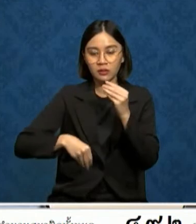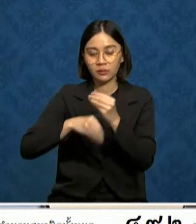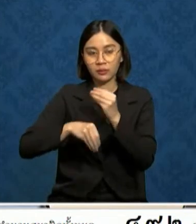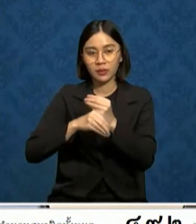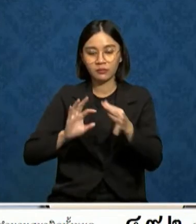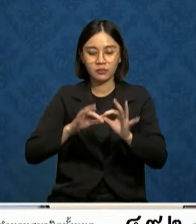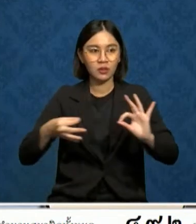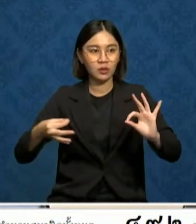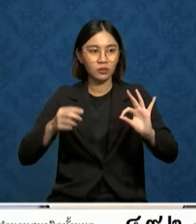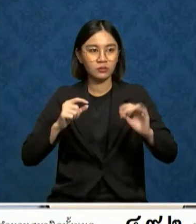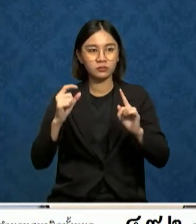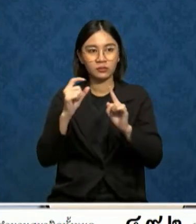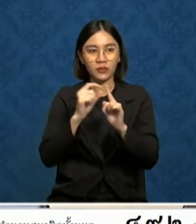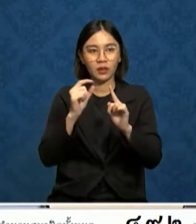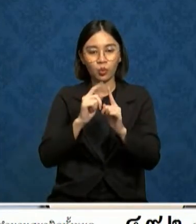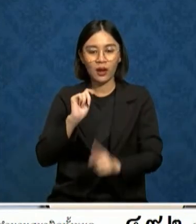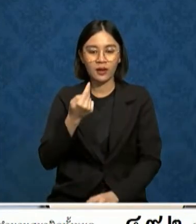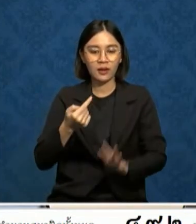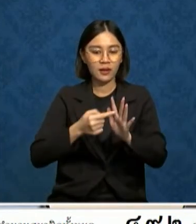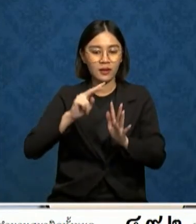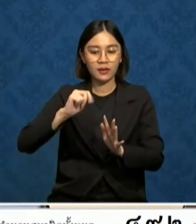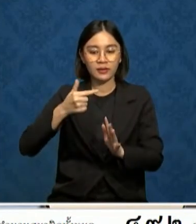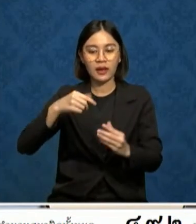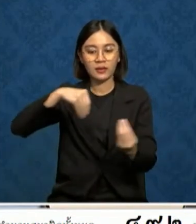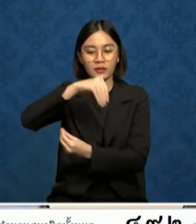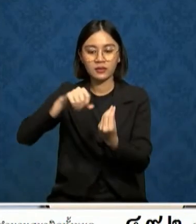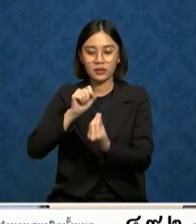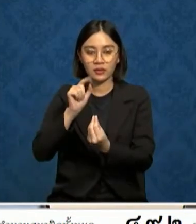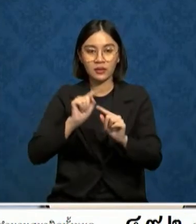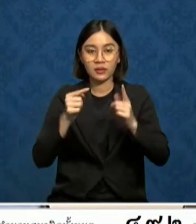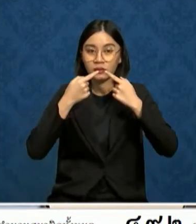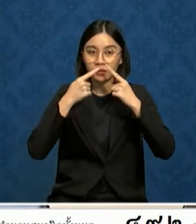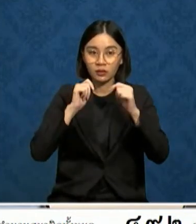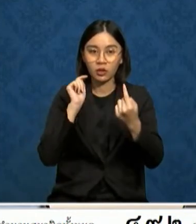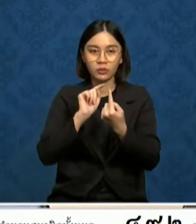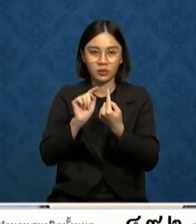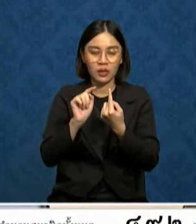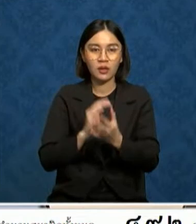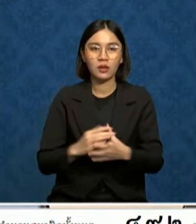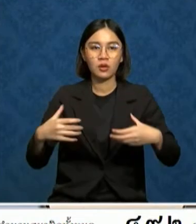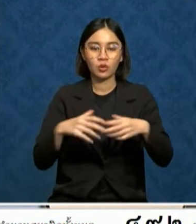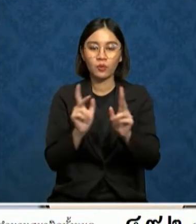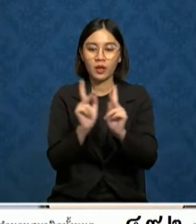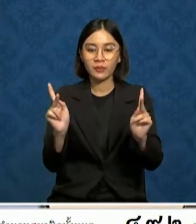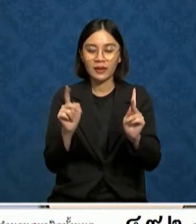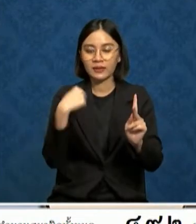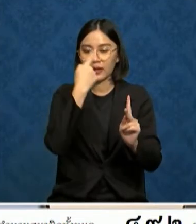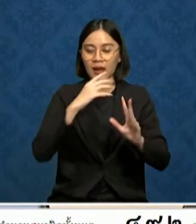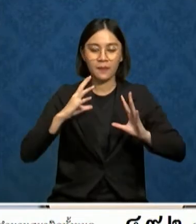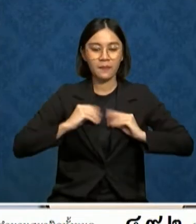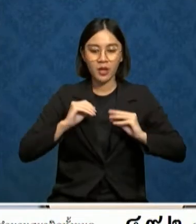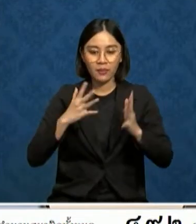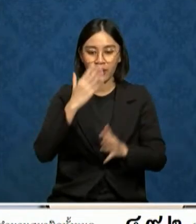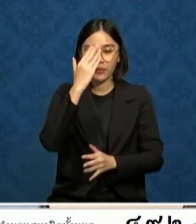ข้อความคำว่าทางเศรษฐกิจแต่จะขออนุญาตตอบต่อท่านกรรมาธิการที่ท่านไม่เห็นด้วยว่าจะต้